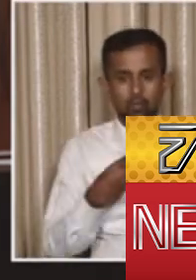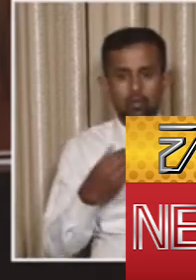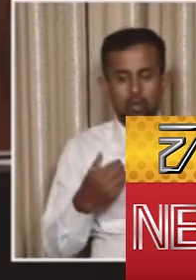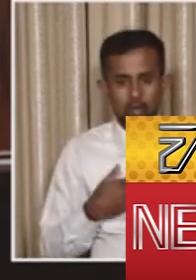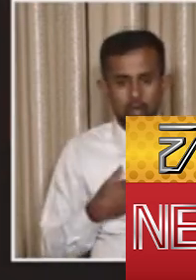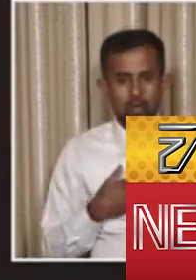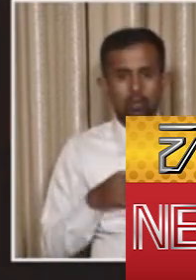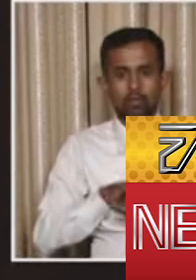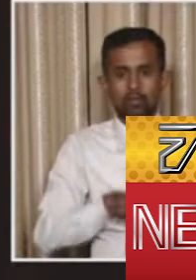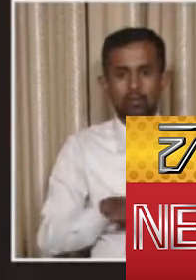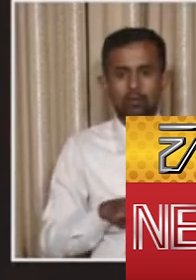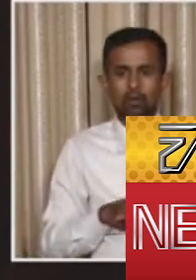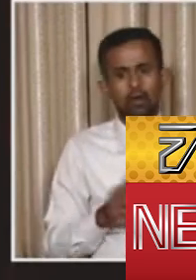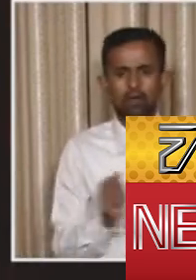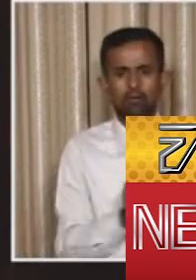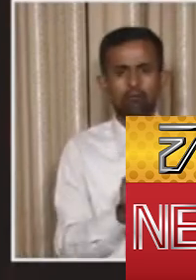point